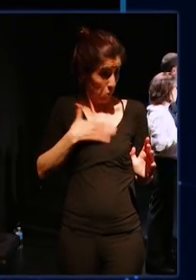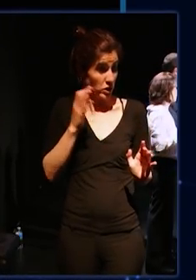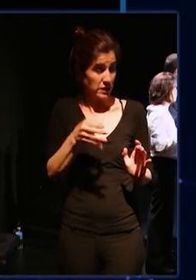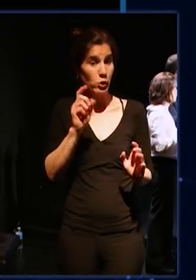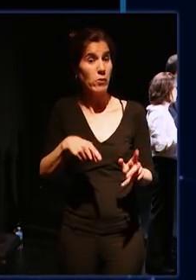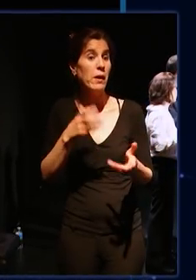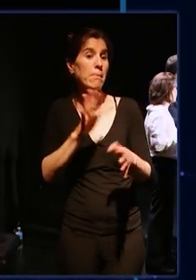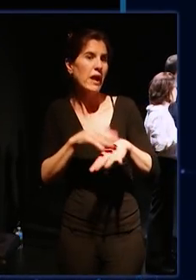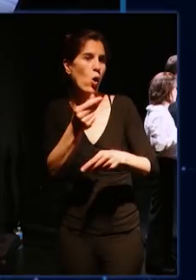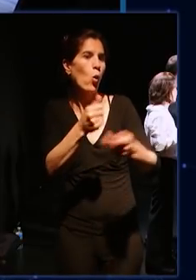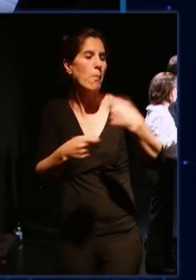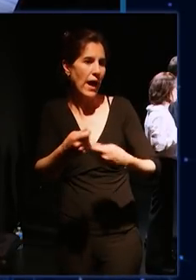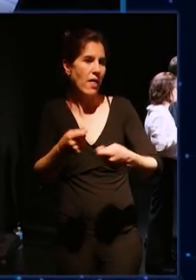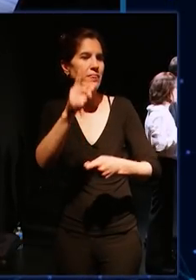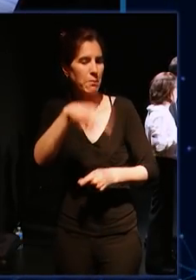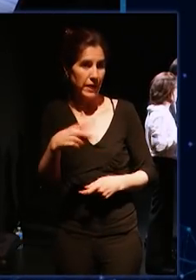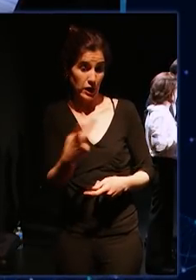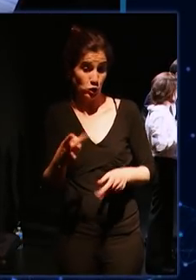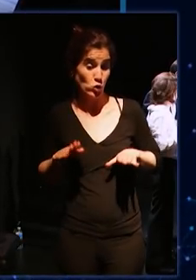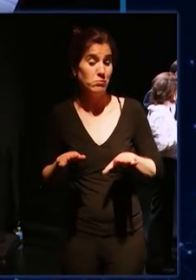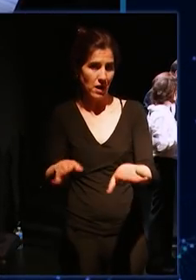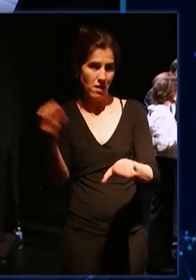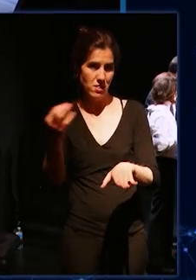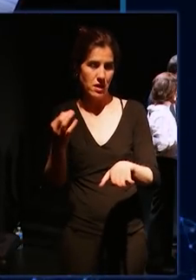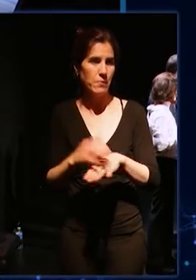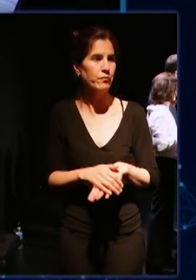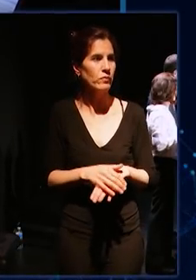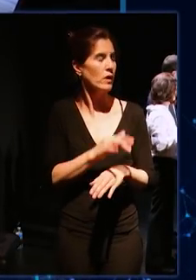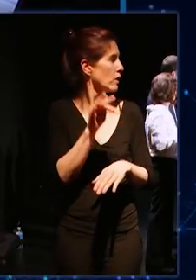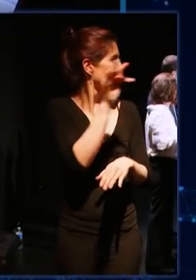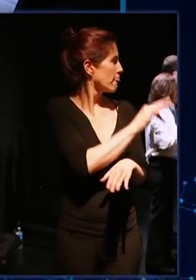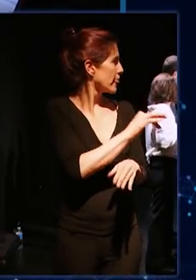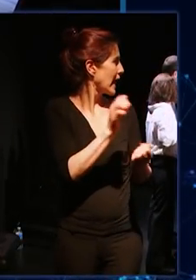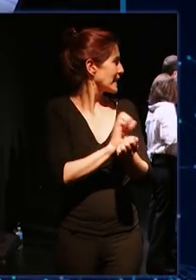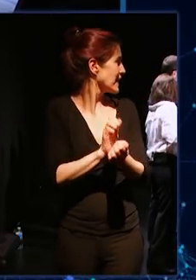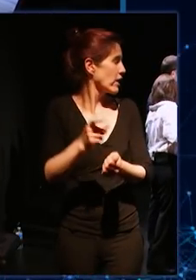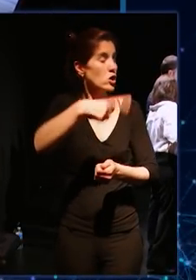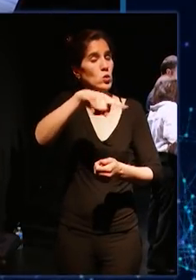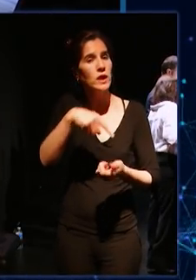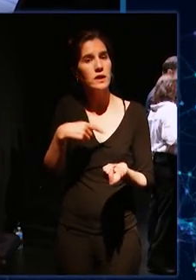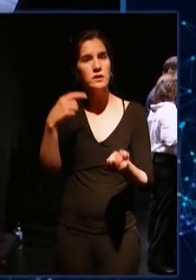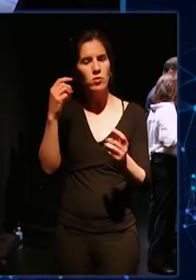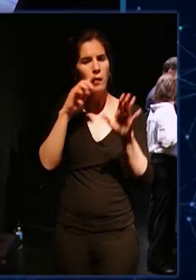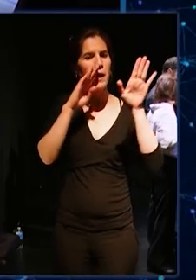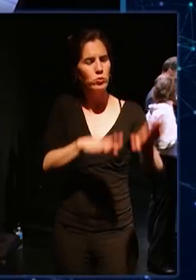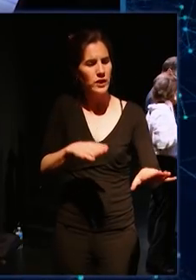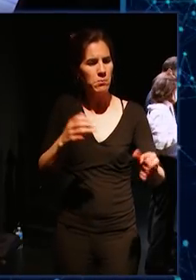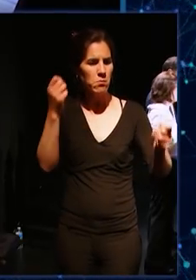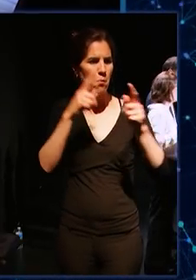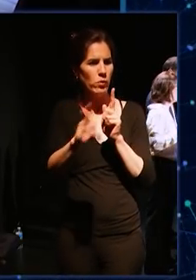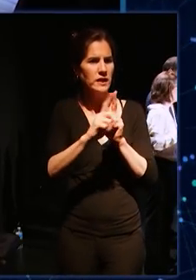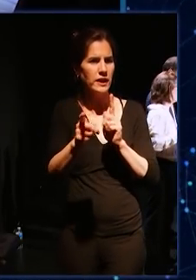fer-ho. Molt bé, tenim ja moltes paraules demanades. Josep Quesada. Moltes gràcies. Nosaltres apostem per una mobilitat sostenible